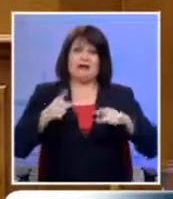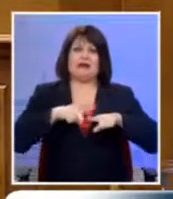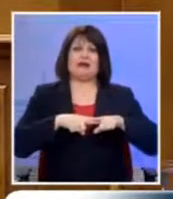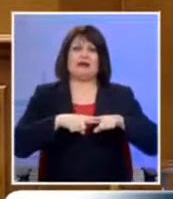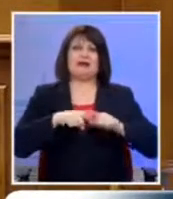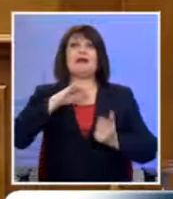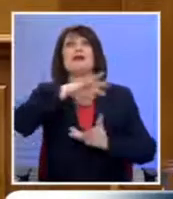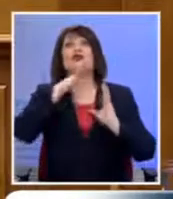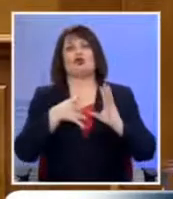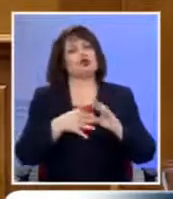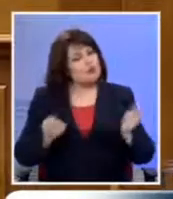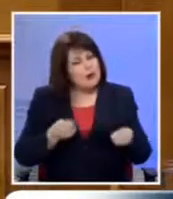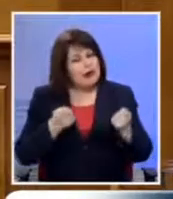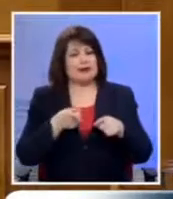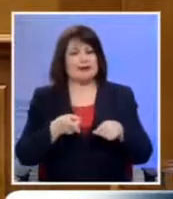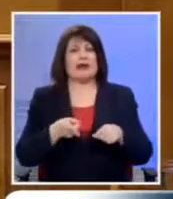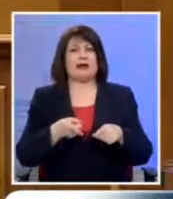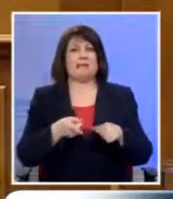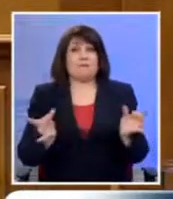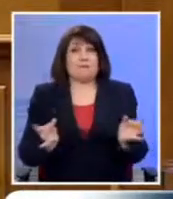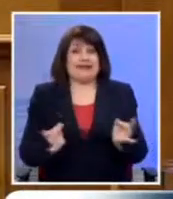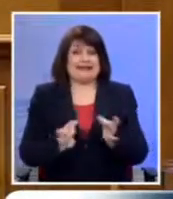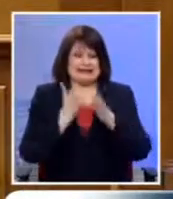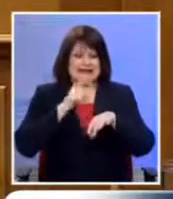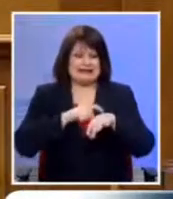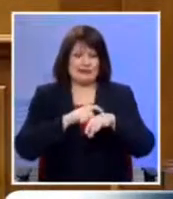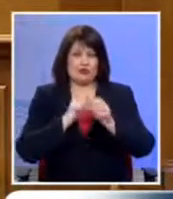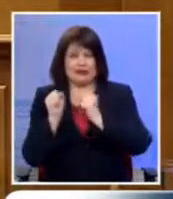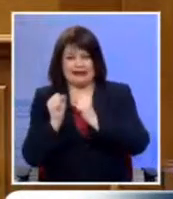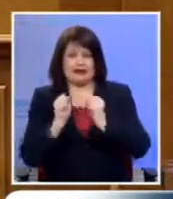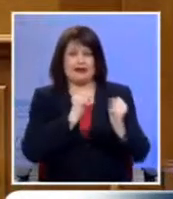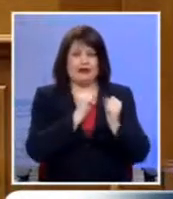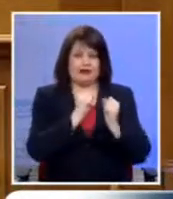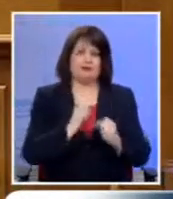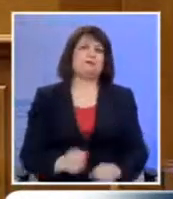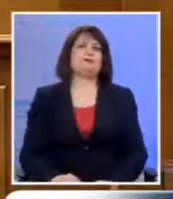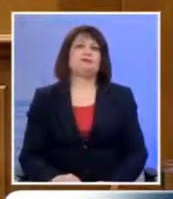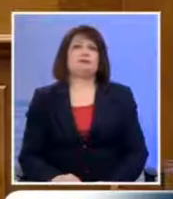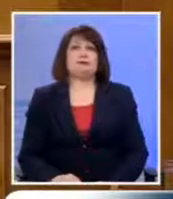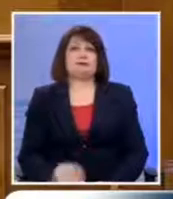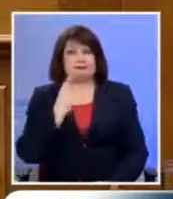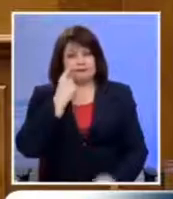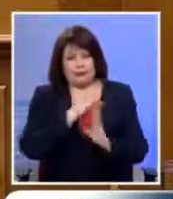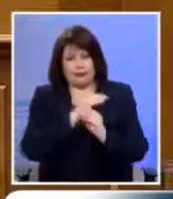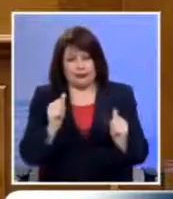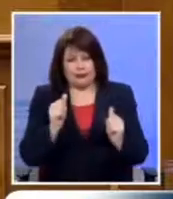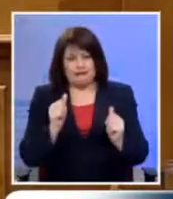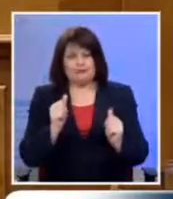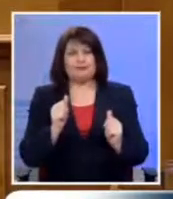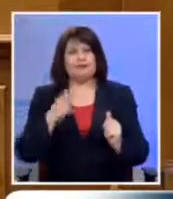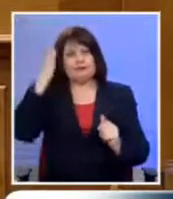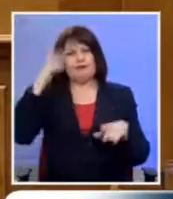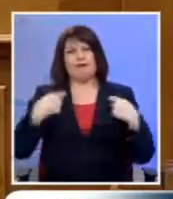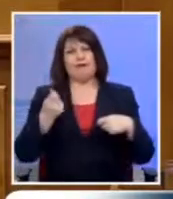στον κόσμο ολόκληρο. Υπάρχει μια σύμπτωση δύο κρίσεων. Ξεφουσκώνει, το ζήσαμε, ο χρηματοπιστωτικός